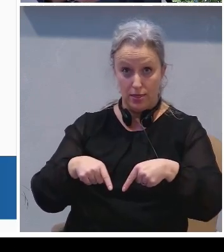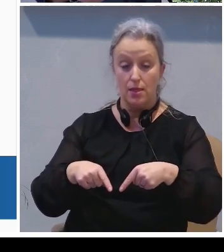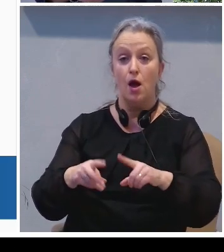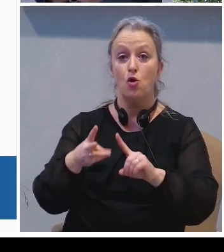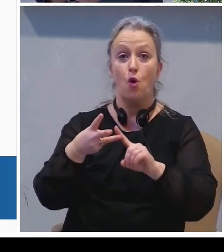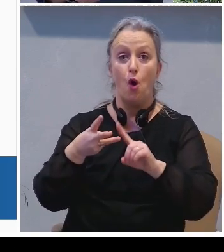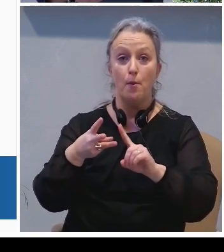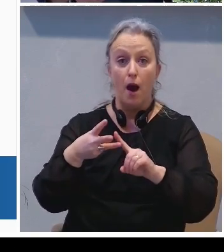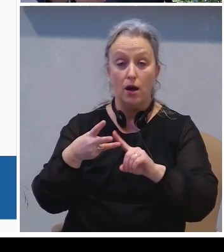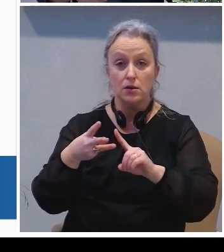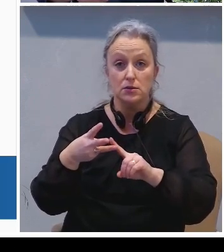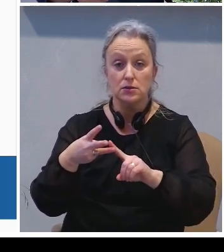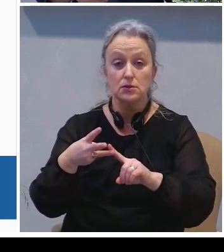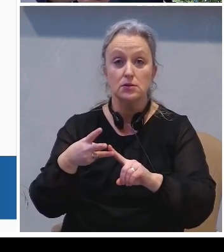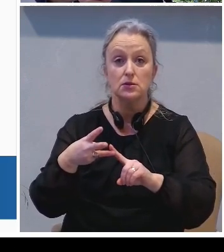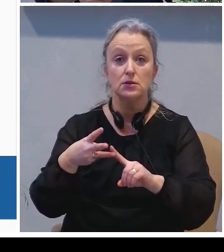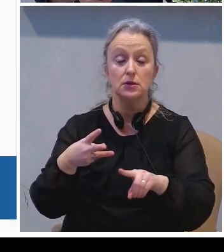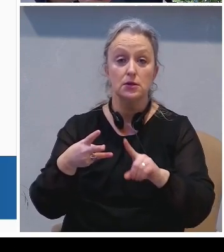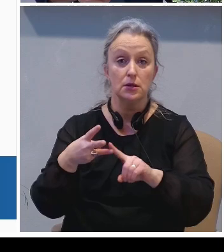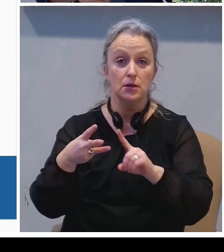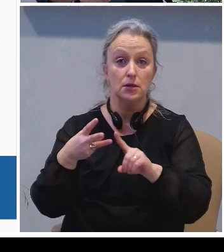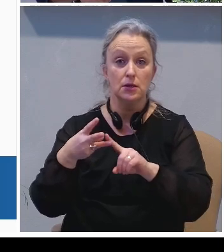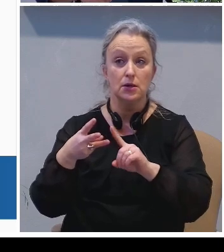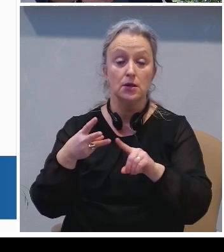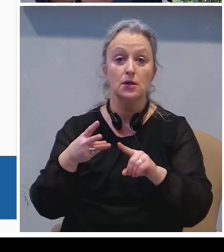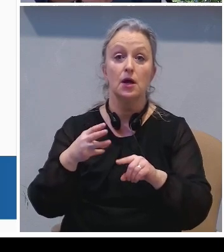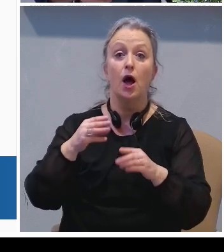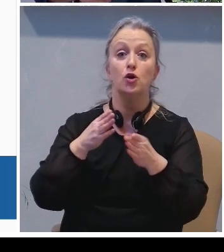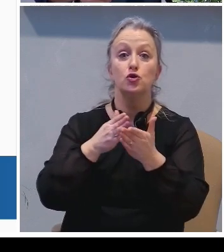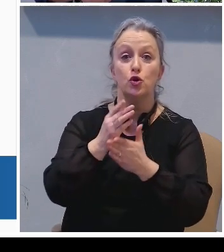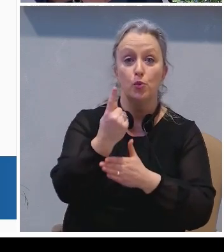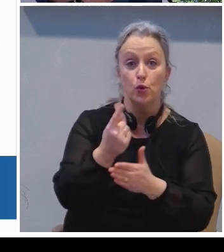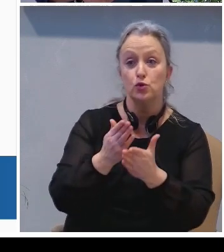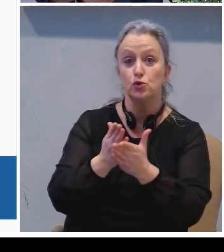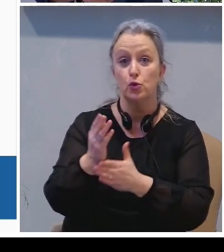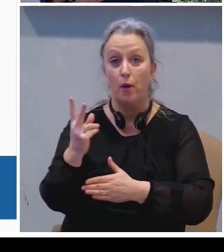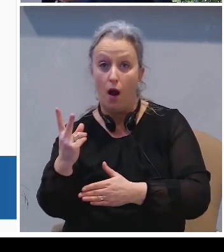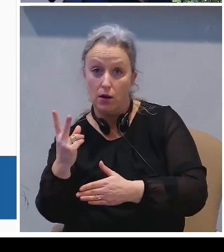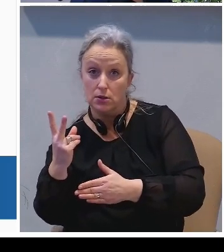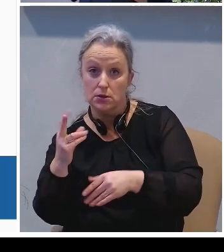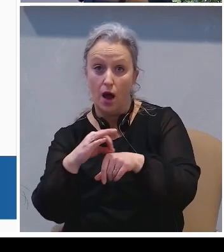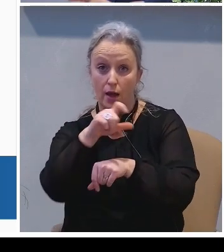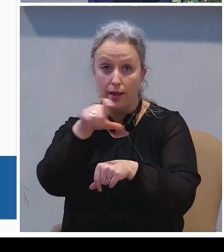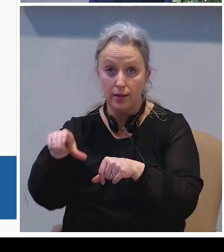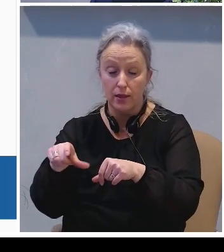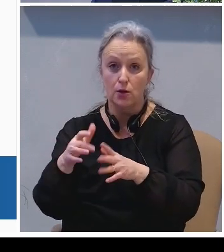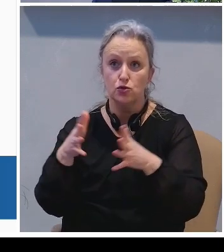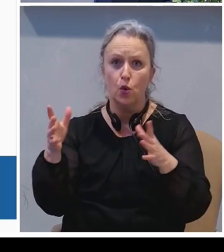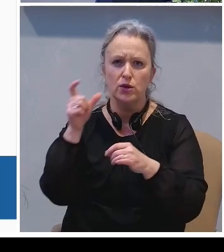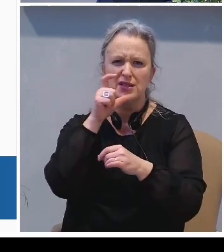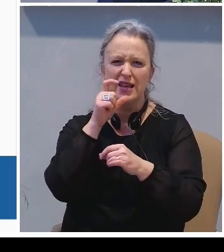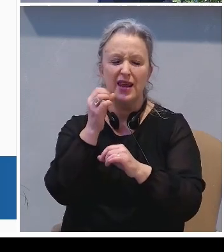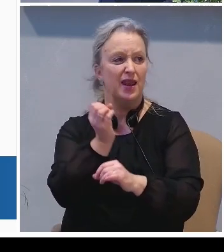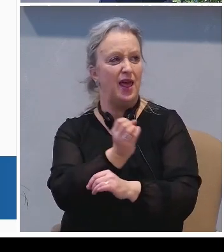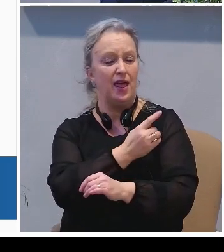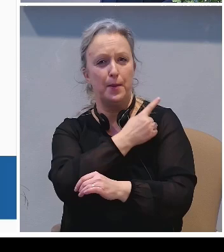osakaal Duchenne kuulub muscular siis dystrophy the müotoonilisele second, düstroofiale tüüp 1 ja tüüp 2 and ja see myotonic suur sinine dystrophy type 1 päts, and